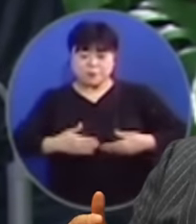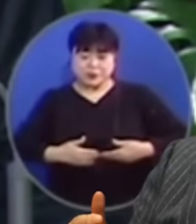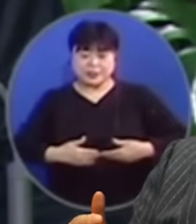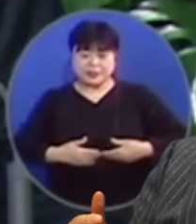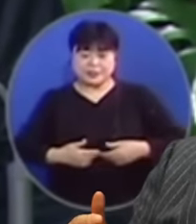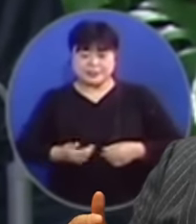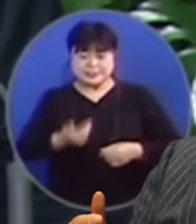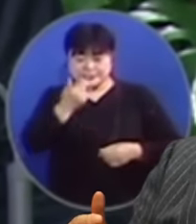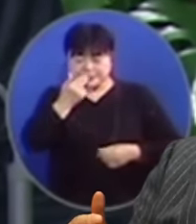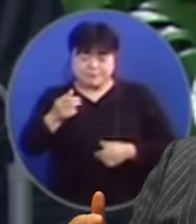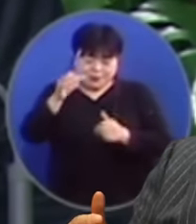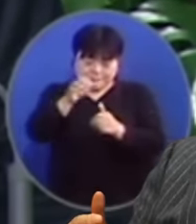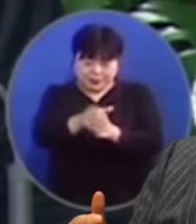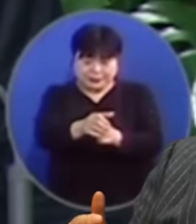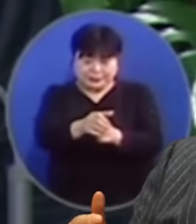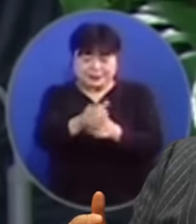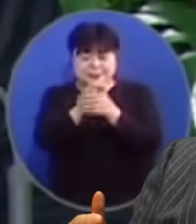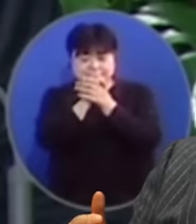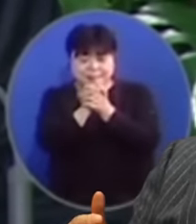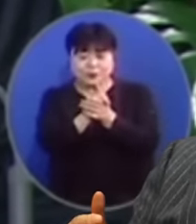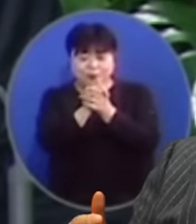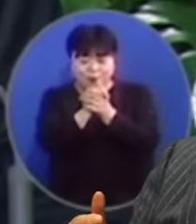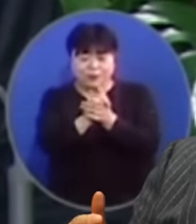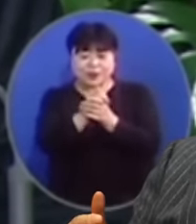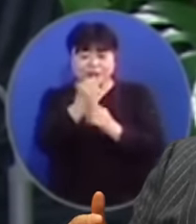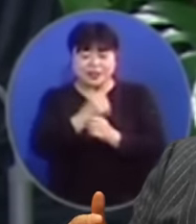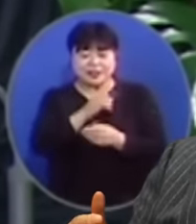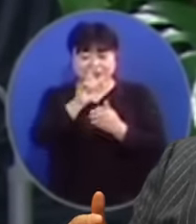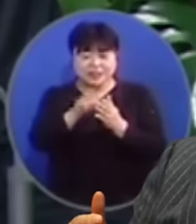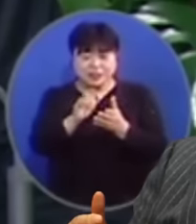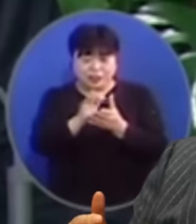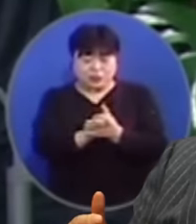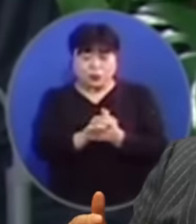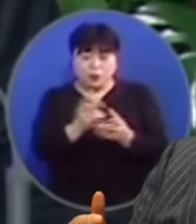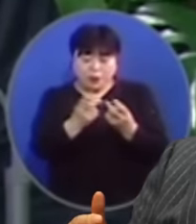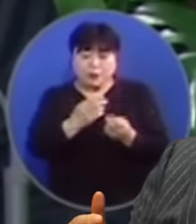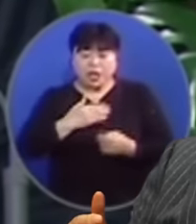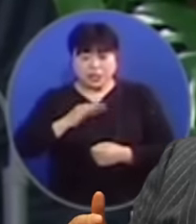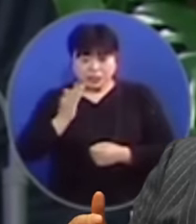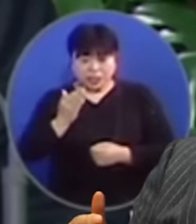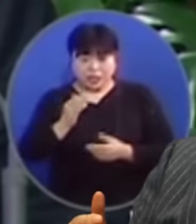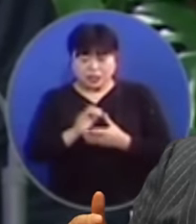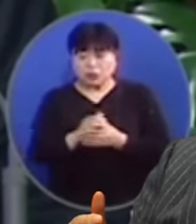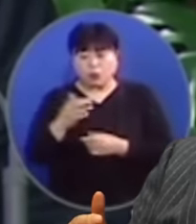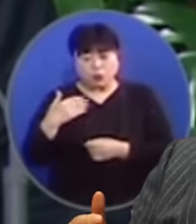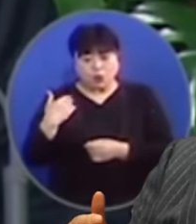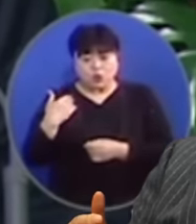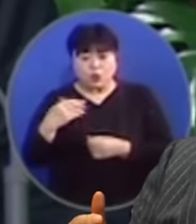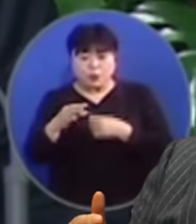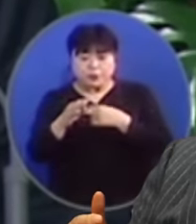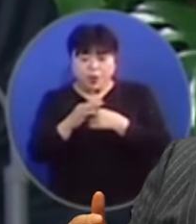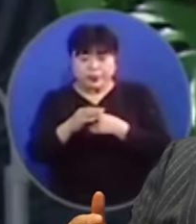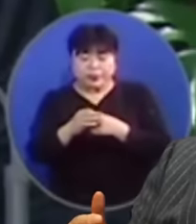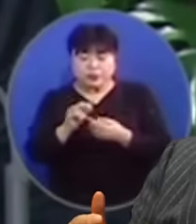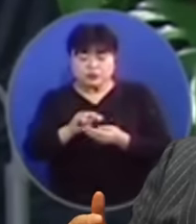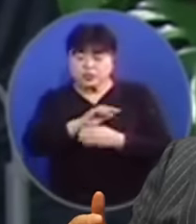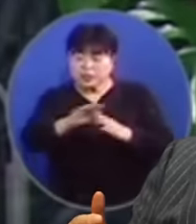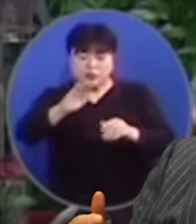생사를 걸어놓은 기도를 해야 될 때 기도할 줄 알아야지 기도할 줄 모르면 문제를 해결할 수